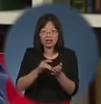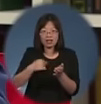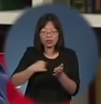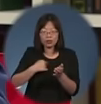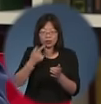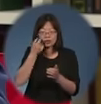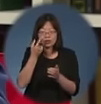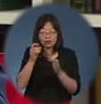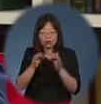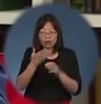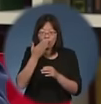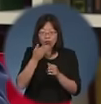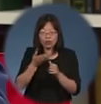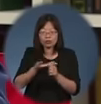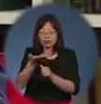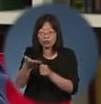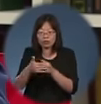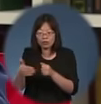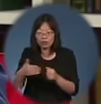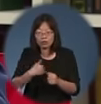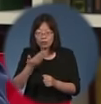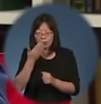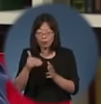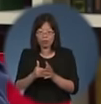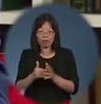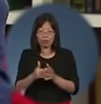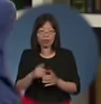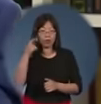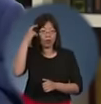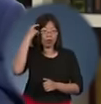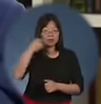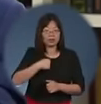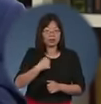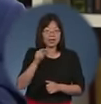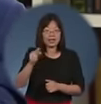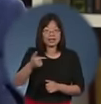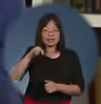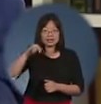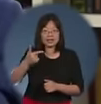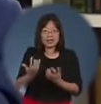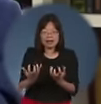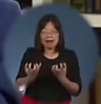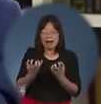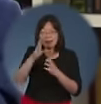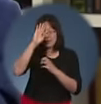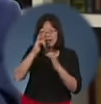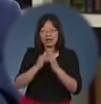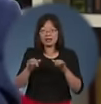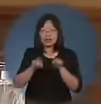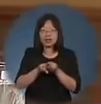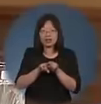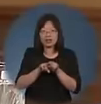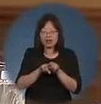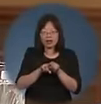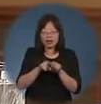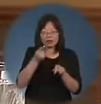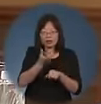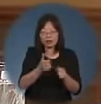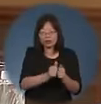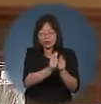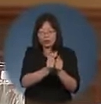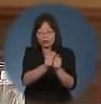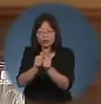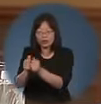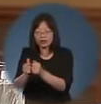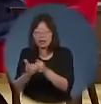먹었거든요 왜요 어 제가 이제 그 한샘병 환자들하고 같이 계속 돌아다니니까 혹시 전염 뭐 이런 것